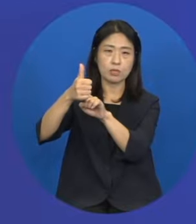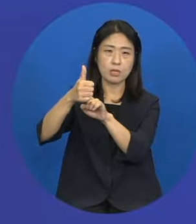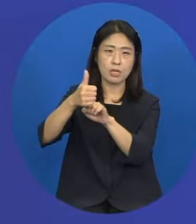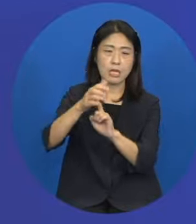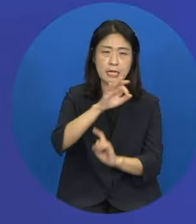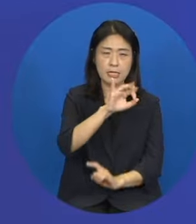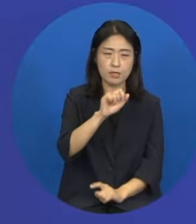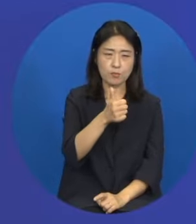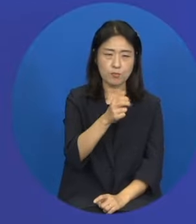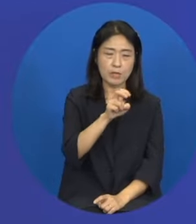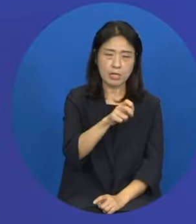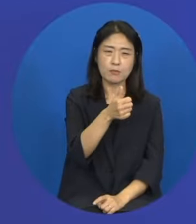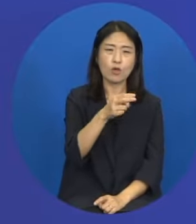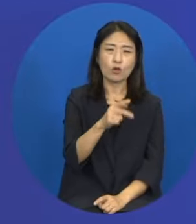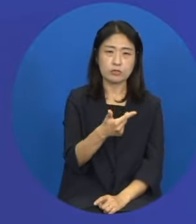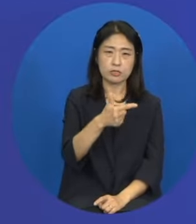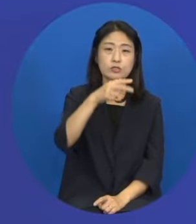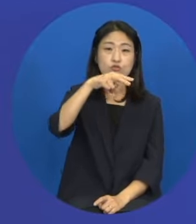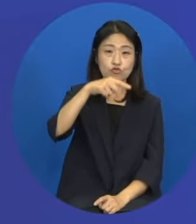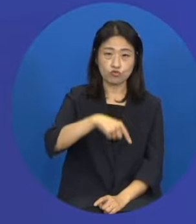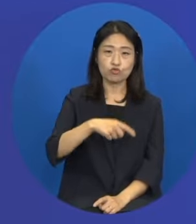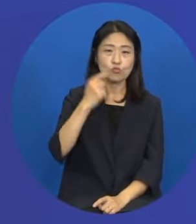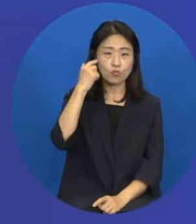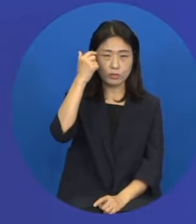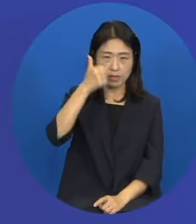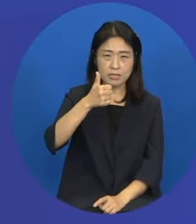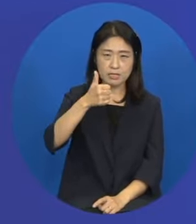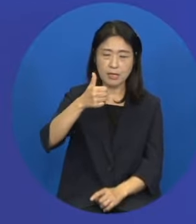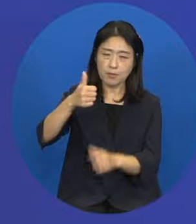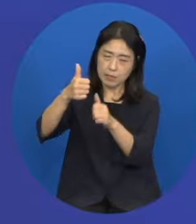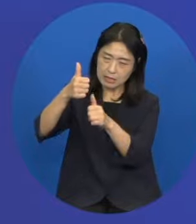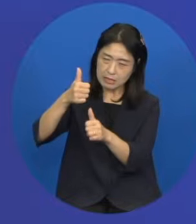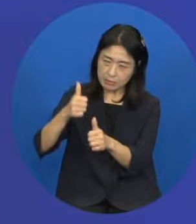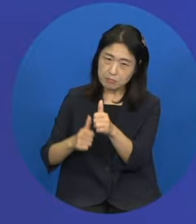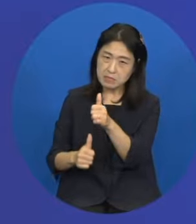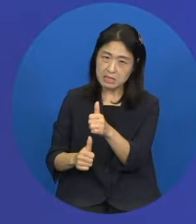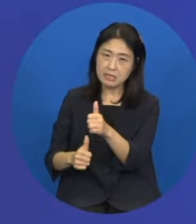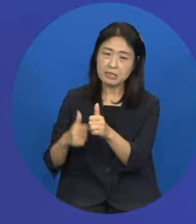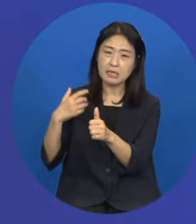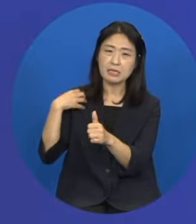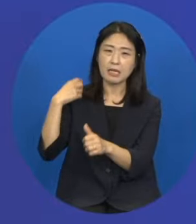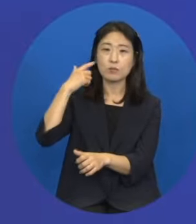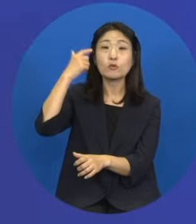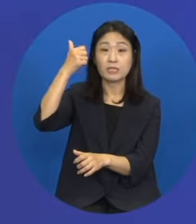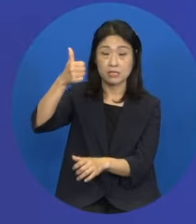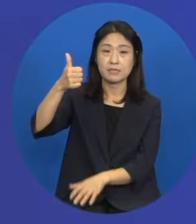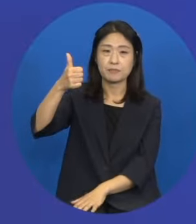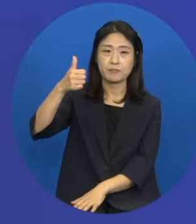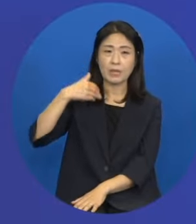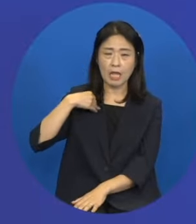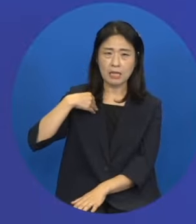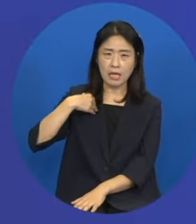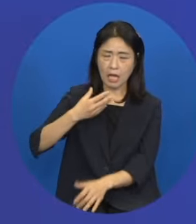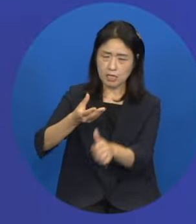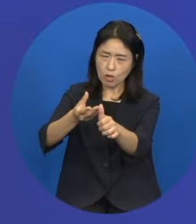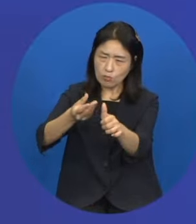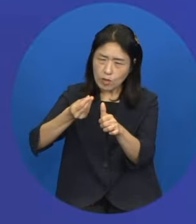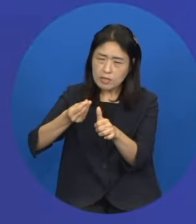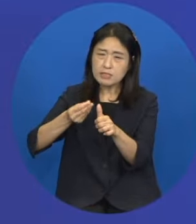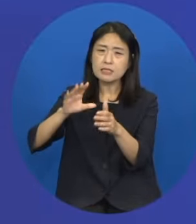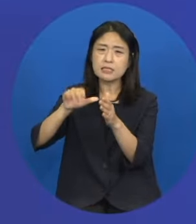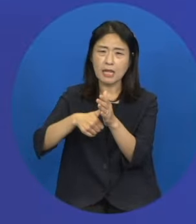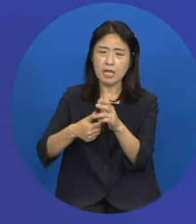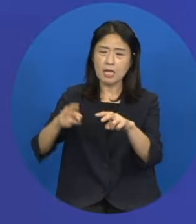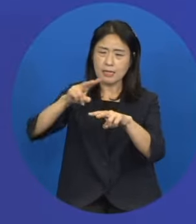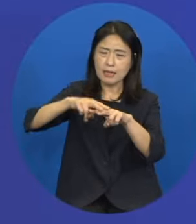그 얘기하시더라고요. 본인의 책에도 쓰셨는데, 본인이 제3대 담임 목사가 청빙되고 나서 얼마 되지 않아서 취임도 안